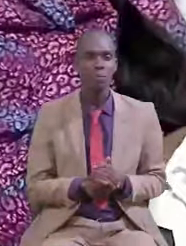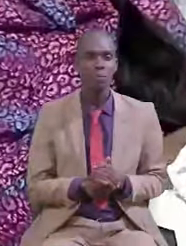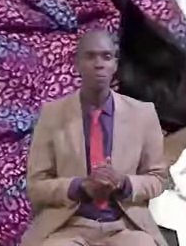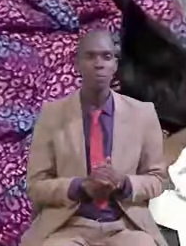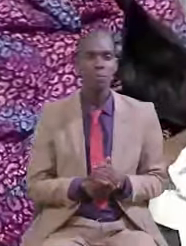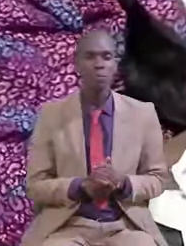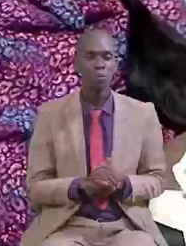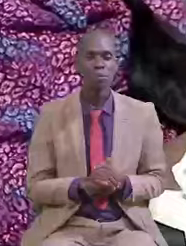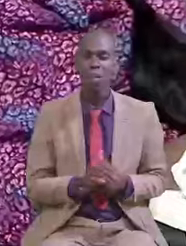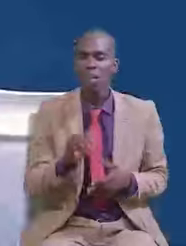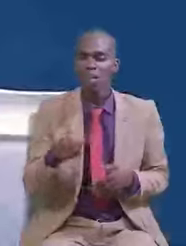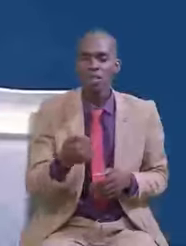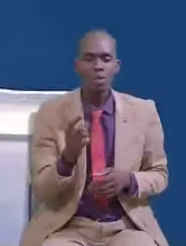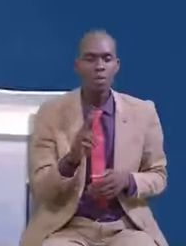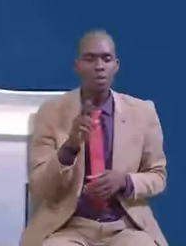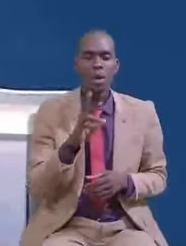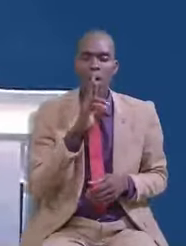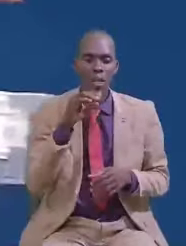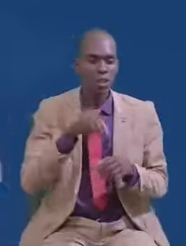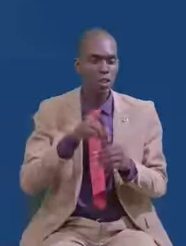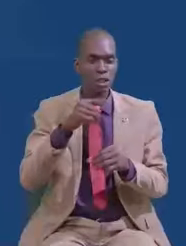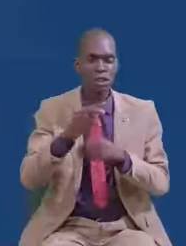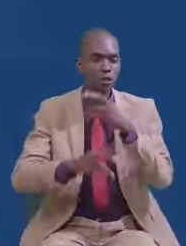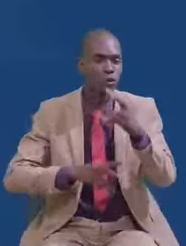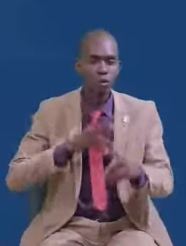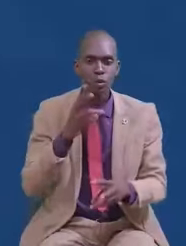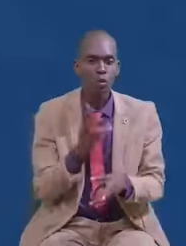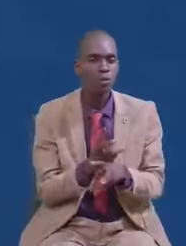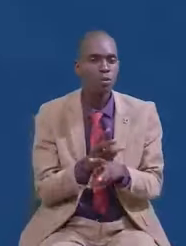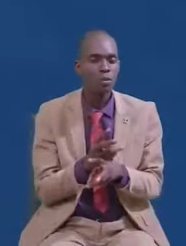qui on croit. Où que vous soyez dans le monde,